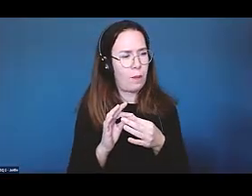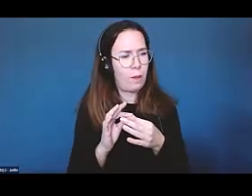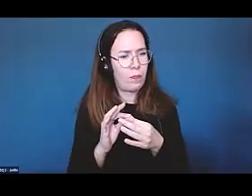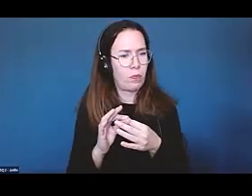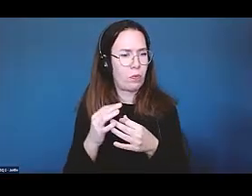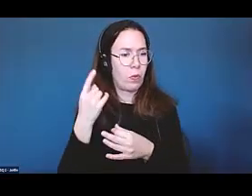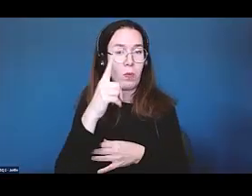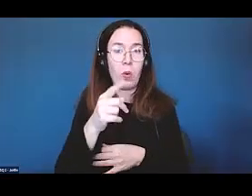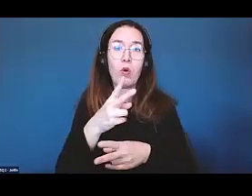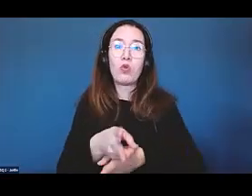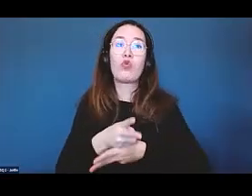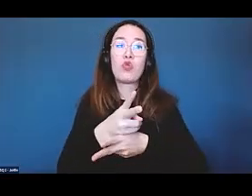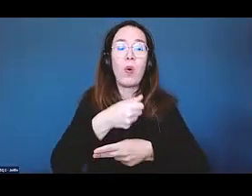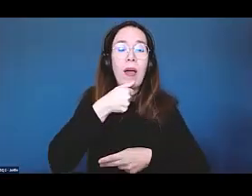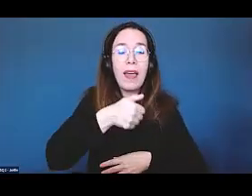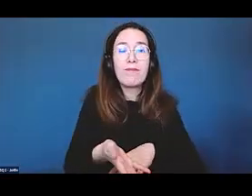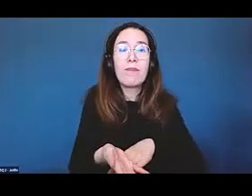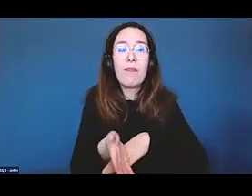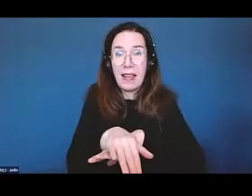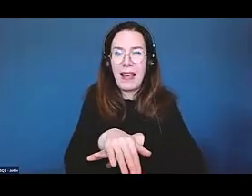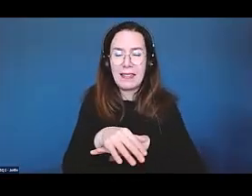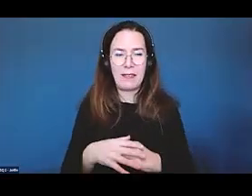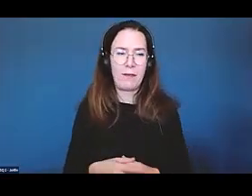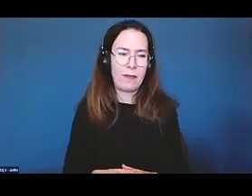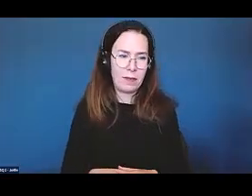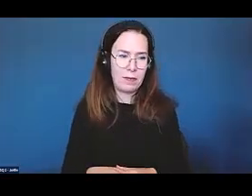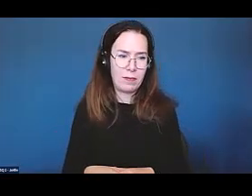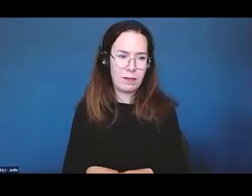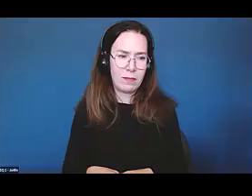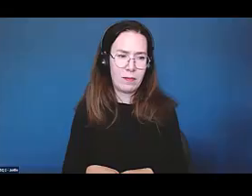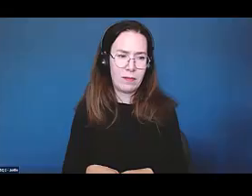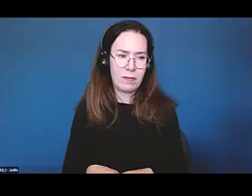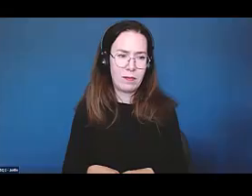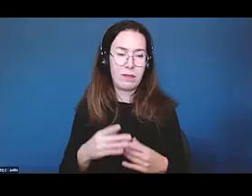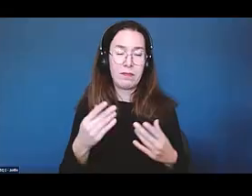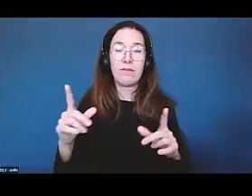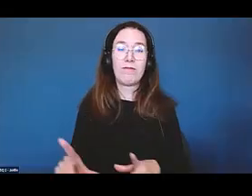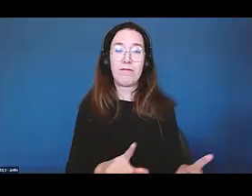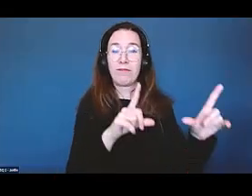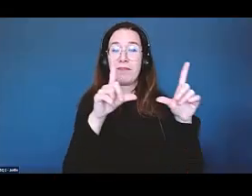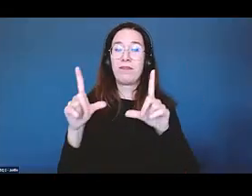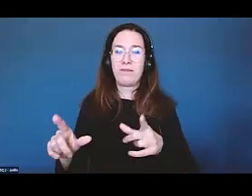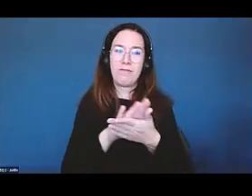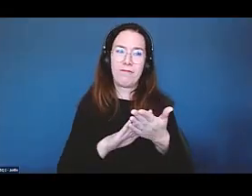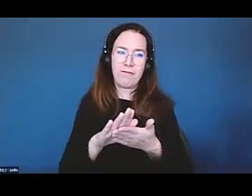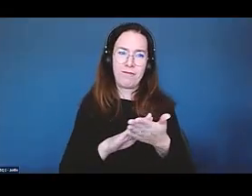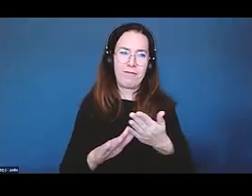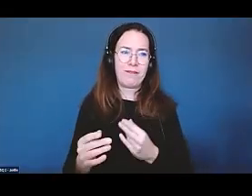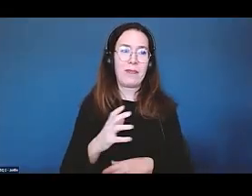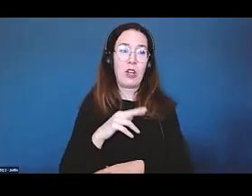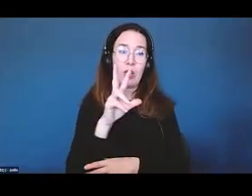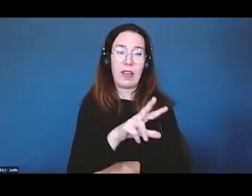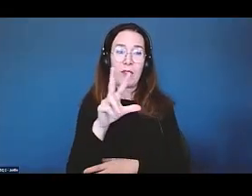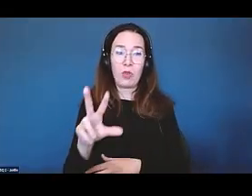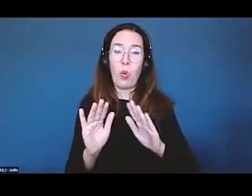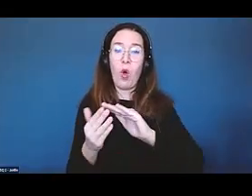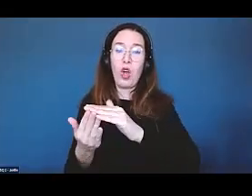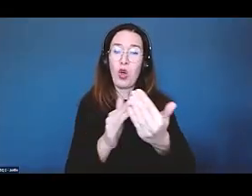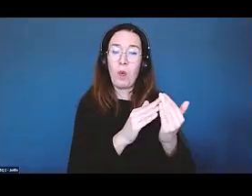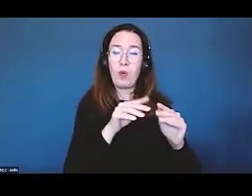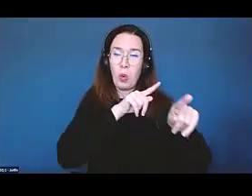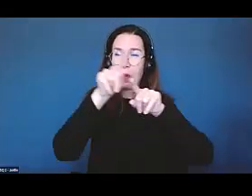euh, de soins palliatifs. Et ça, c'est la diapositive suivante, pardon. Elle inclut